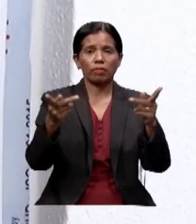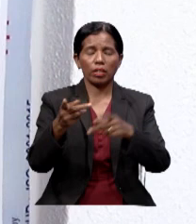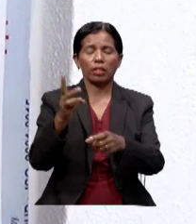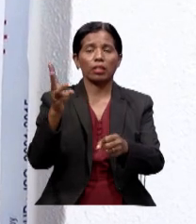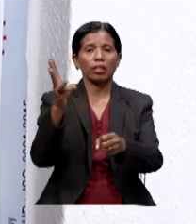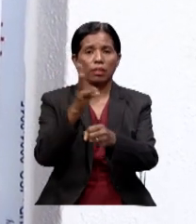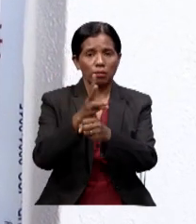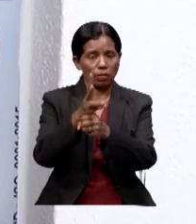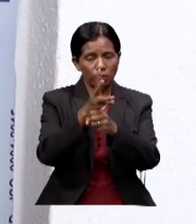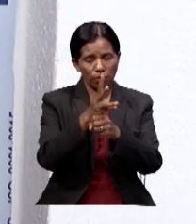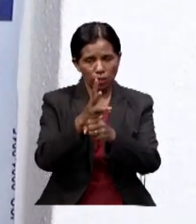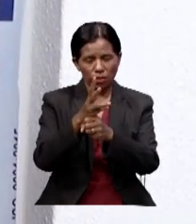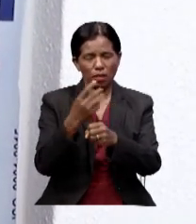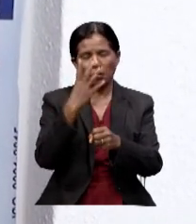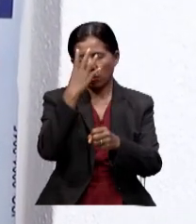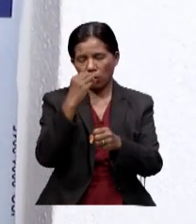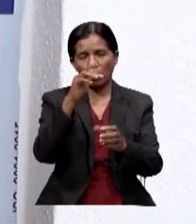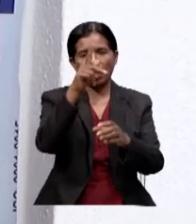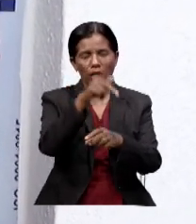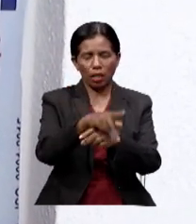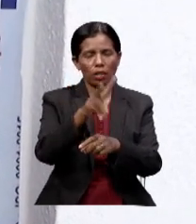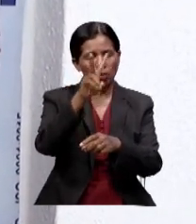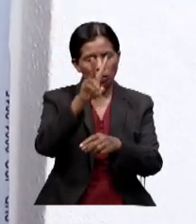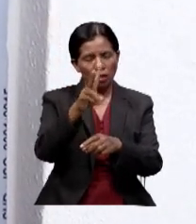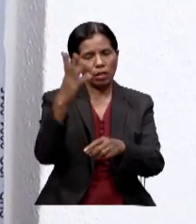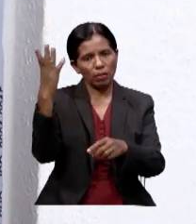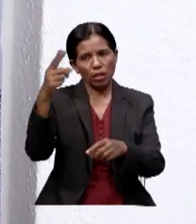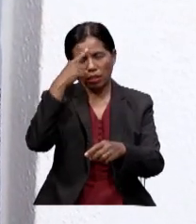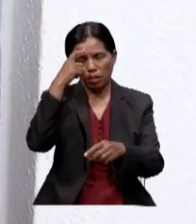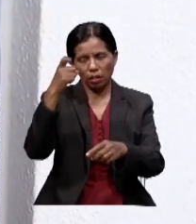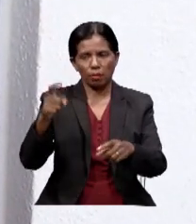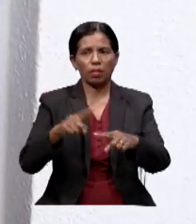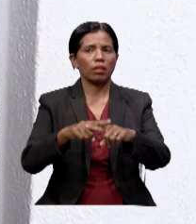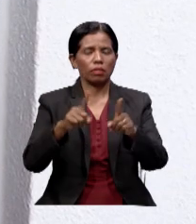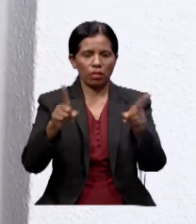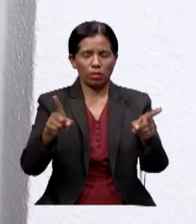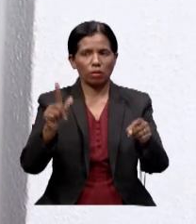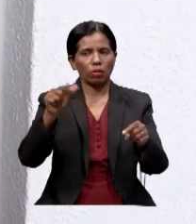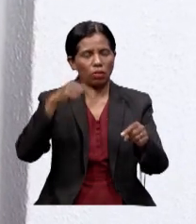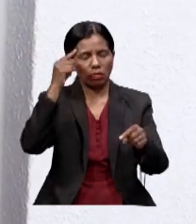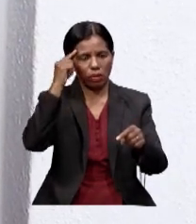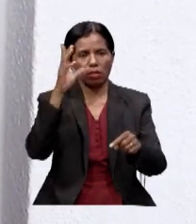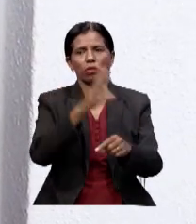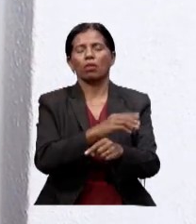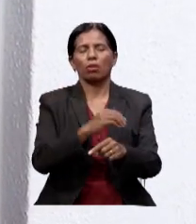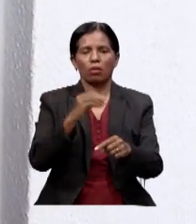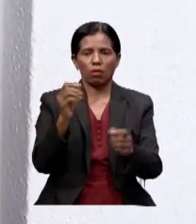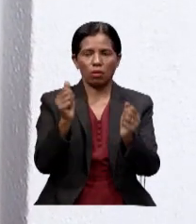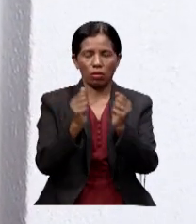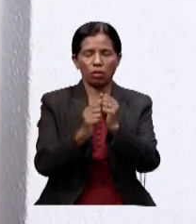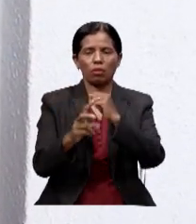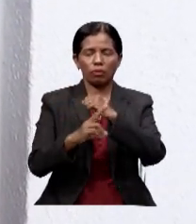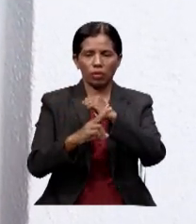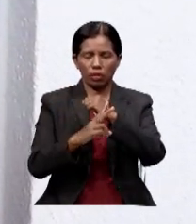entah kalang ruah napa, maybe tambah musuh different tuan gubernur ho vitima